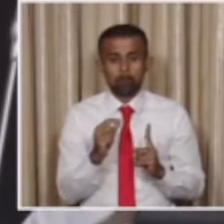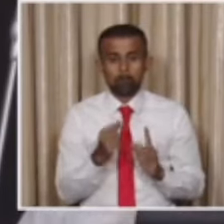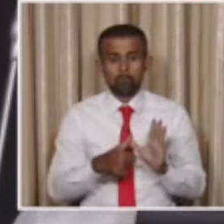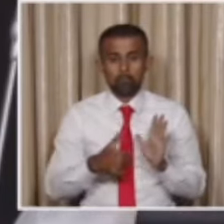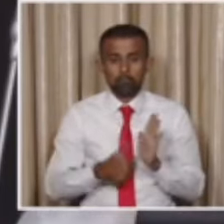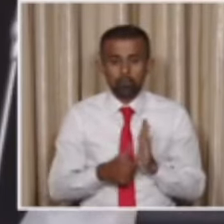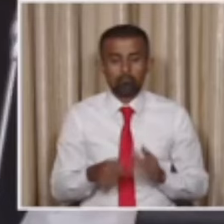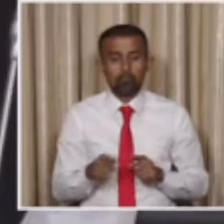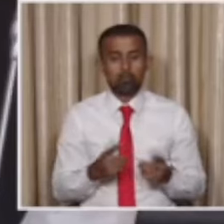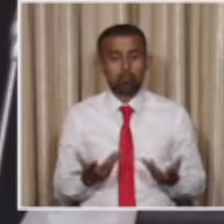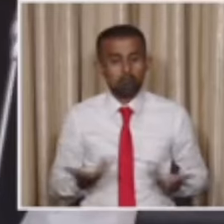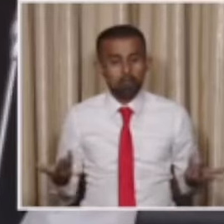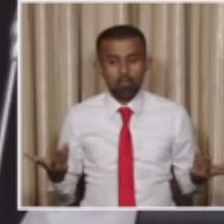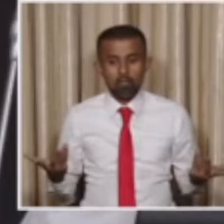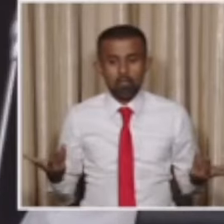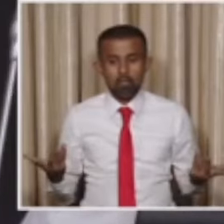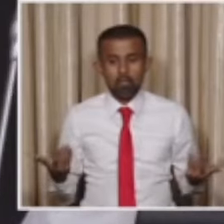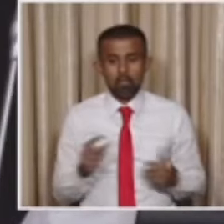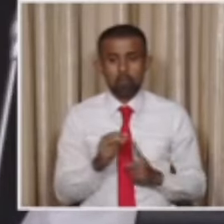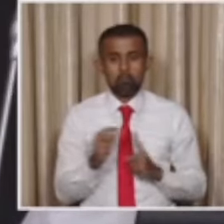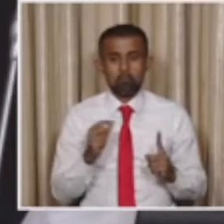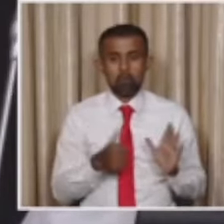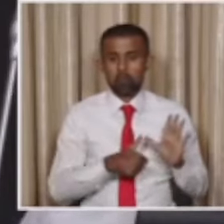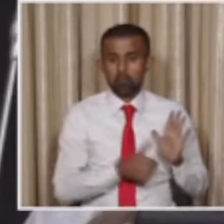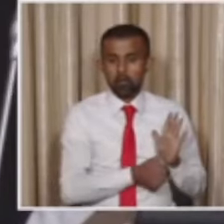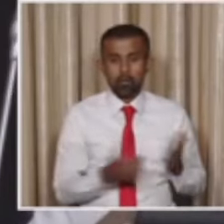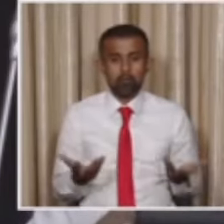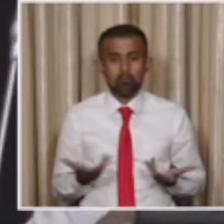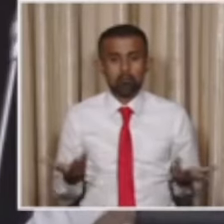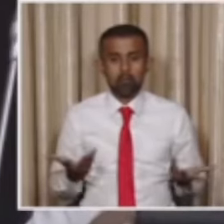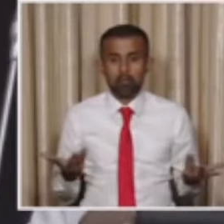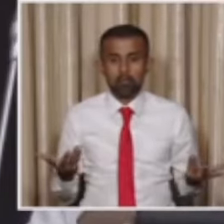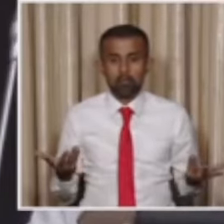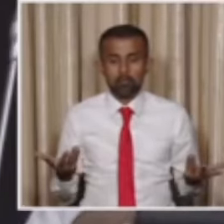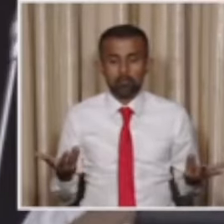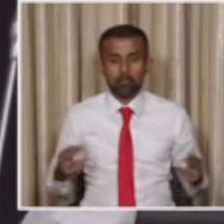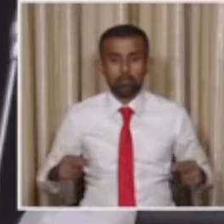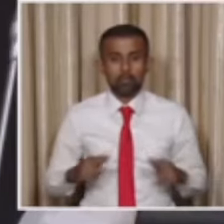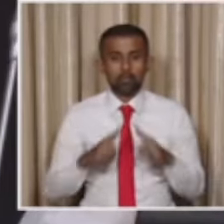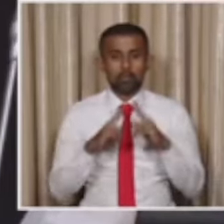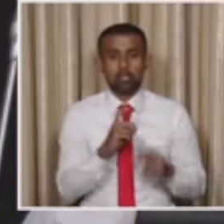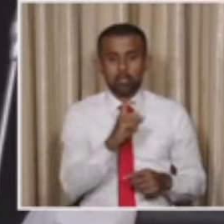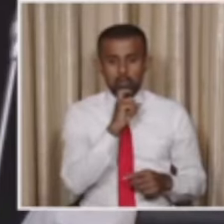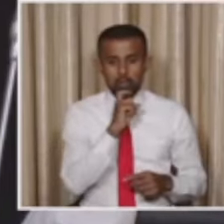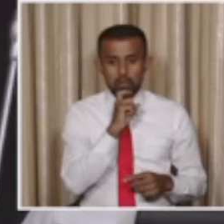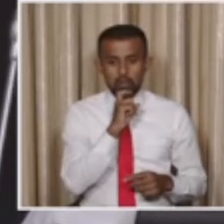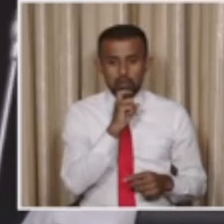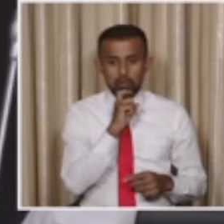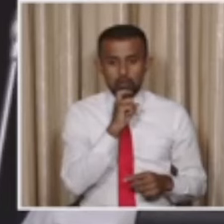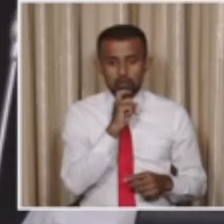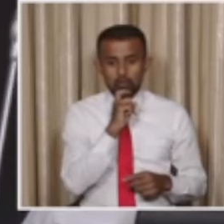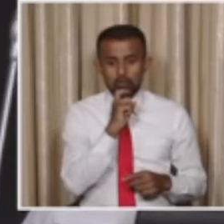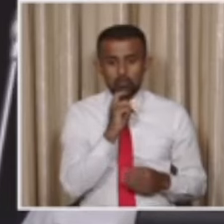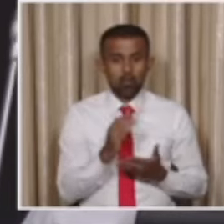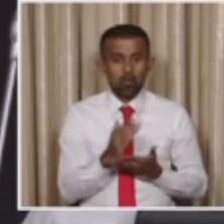පනතකින් බෑ. මේ පාර්ලිමේන්තුවට පනතකින් කරන්න බෑ ඒක. හැබැයි ශ්‍රේෂ්ඨාධිකරණය මේ චැප්ටර් එකම